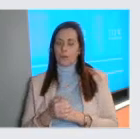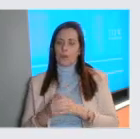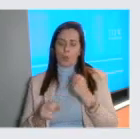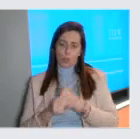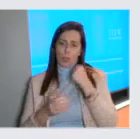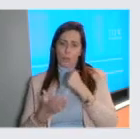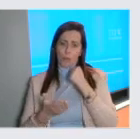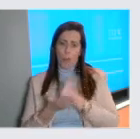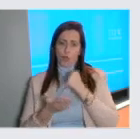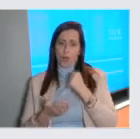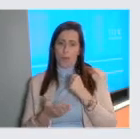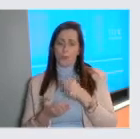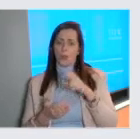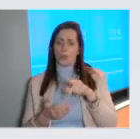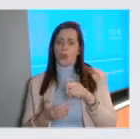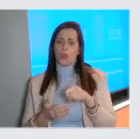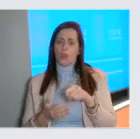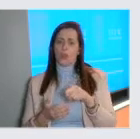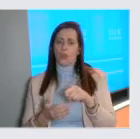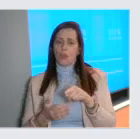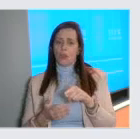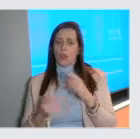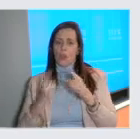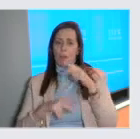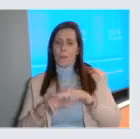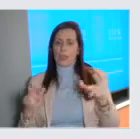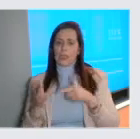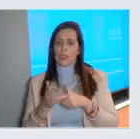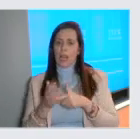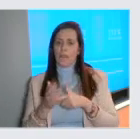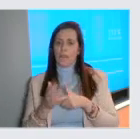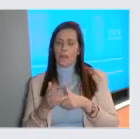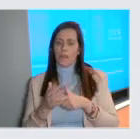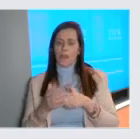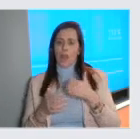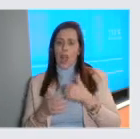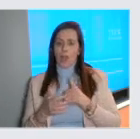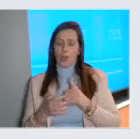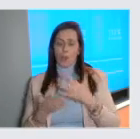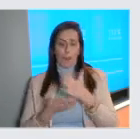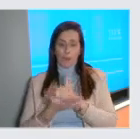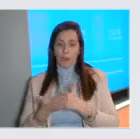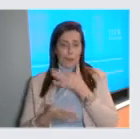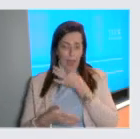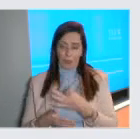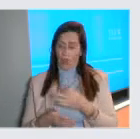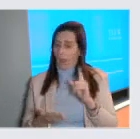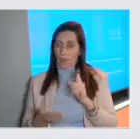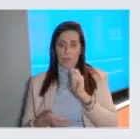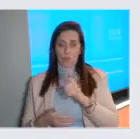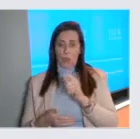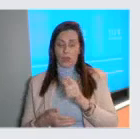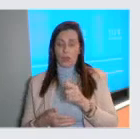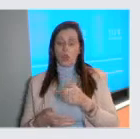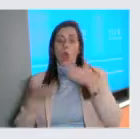בעוסקים מורשים שיש קורה מצב שאנחנו מסתכרים יפה. אבל משלמים